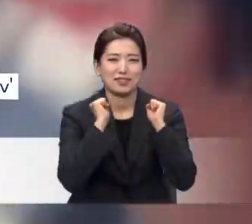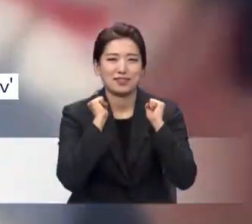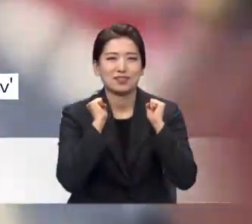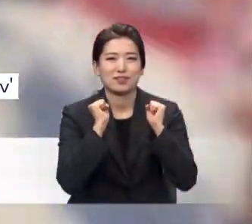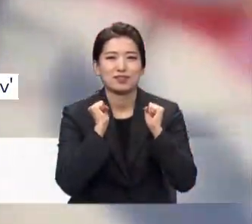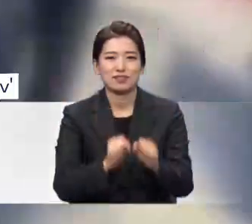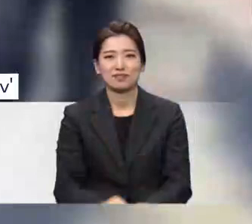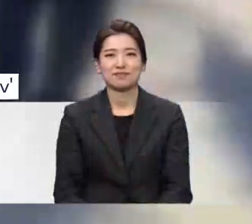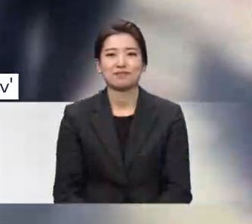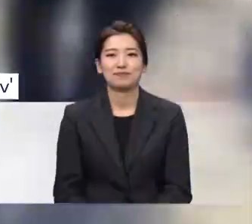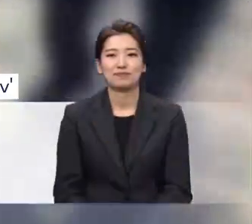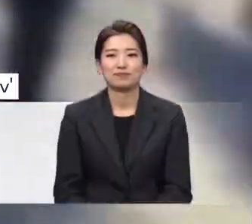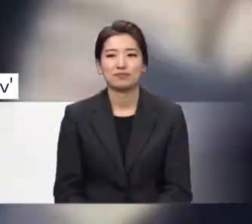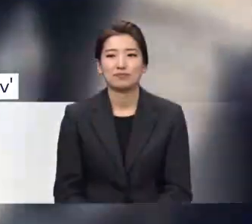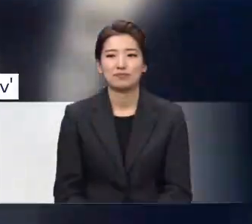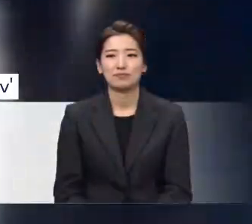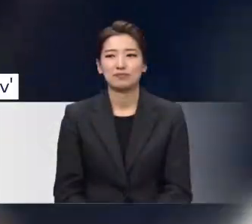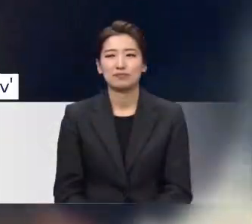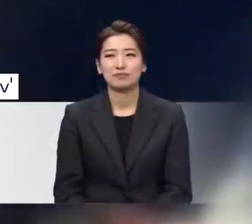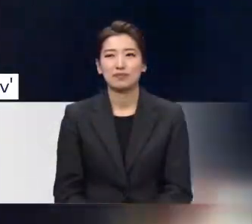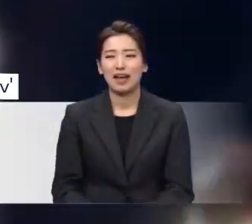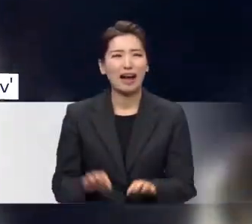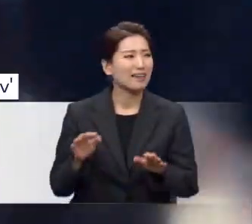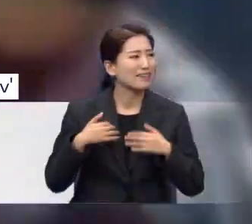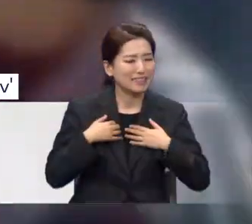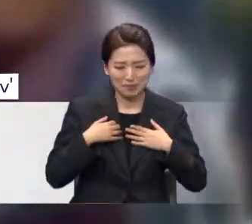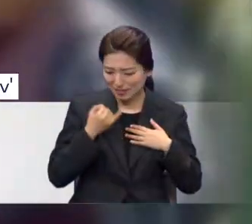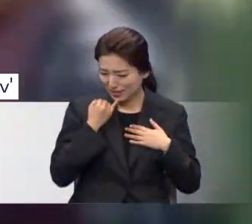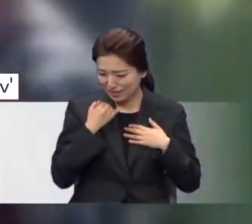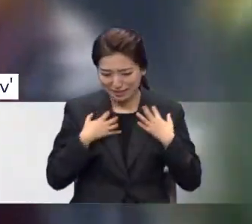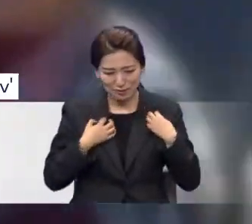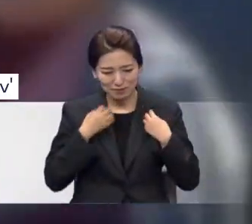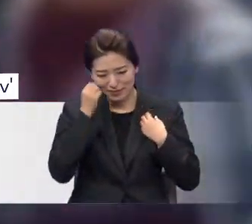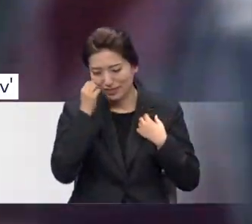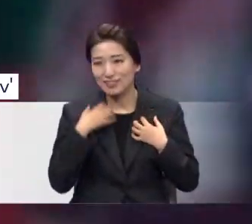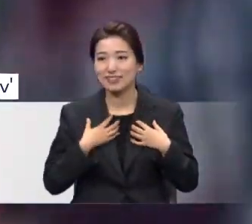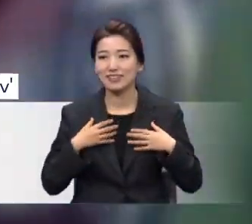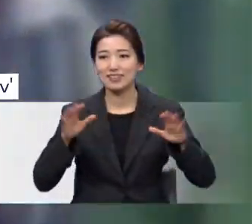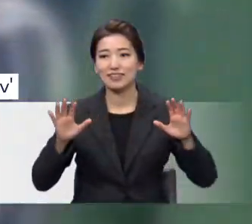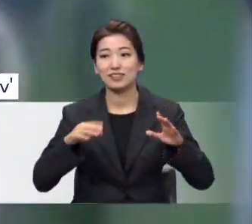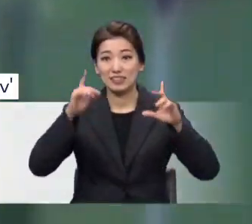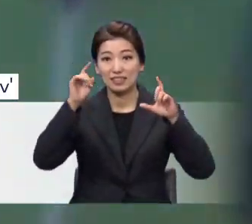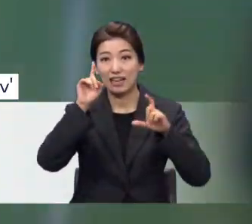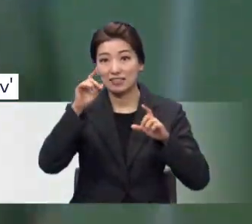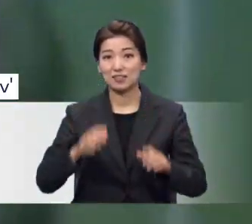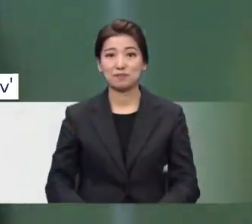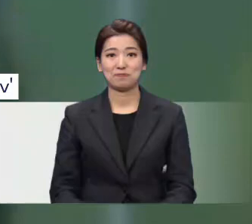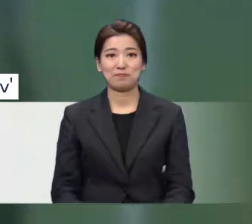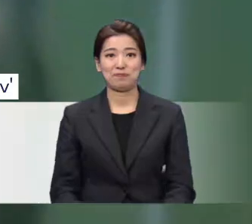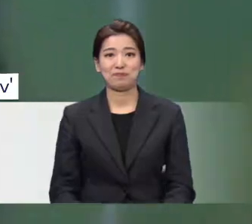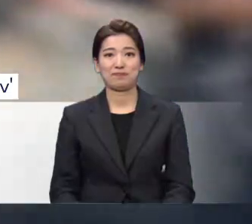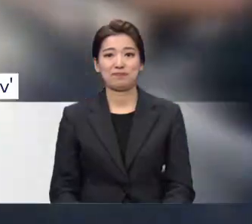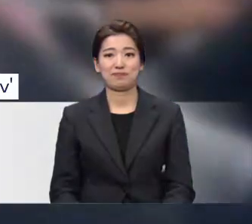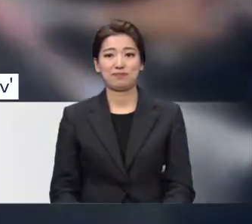팅팅 좀 이상하게 아 너무 좋습니다 오셨는데 사진 같이네